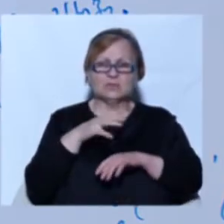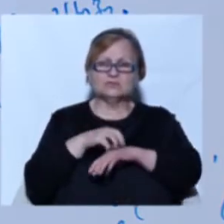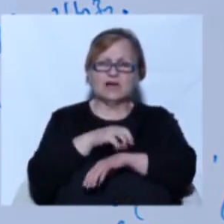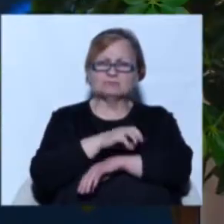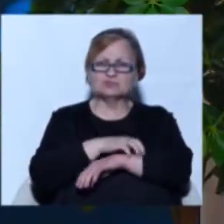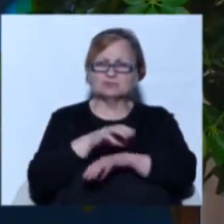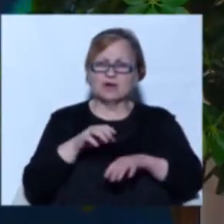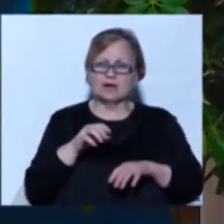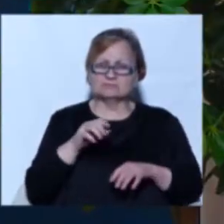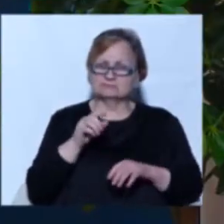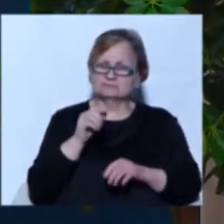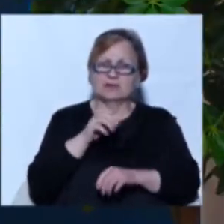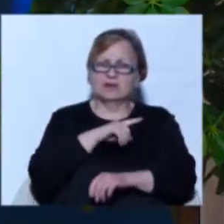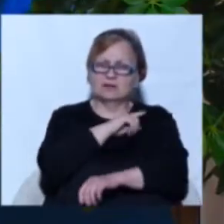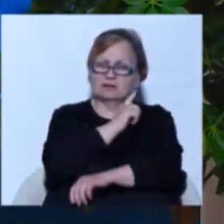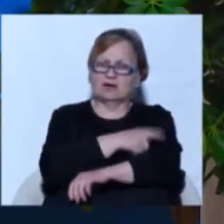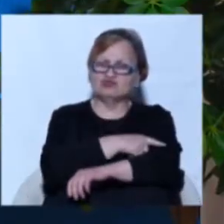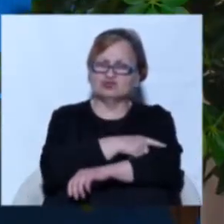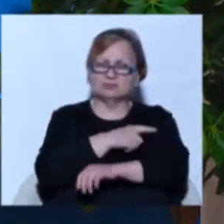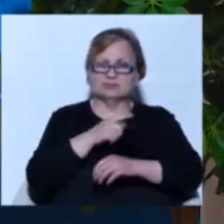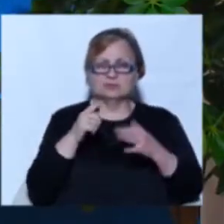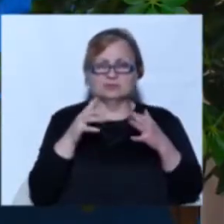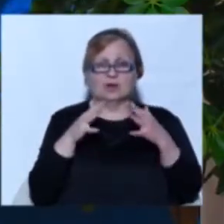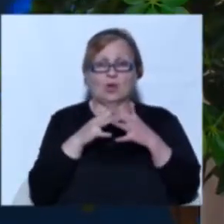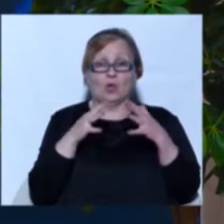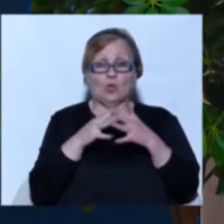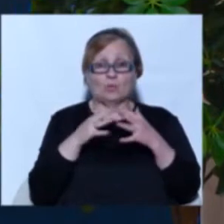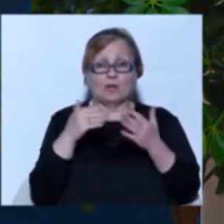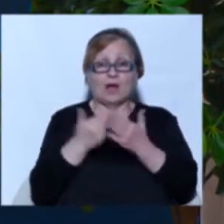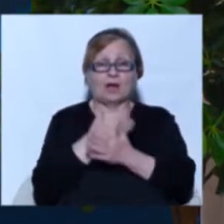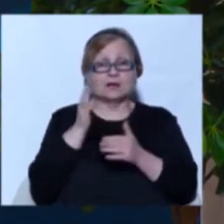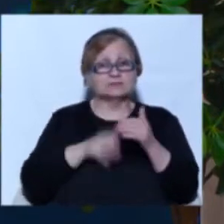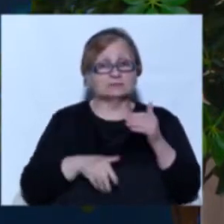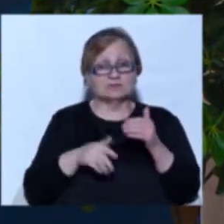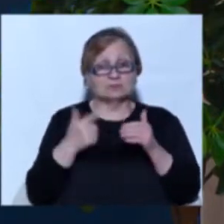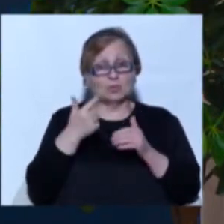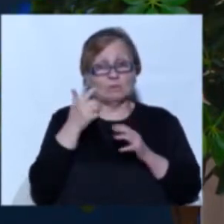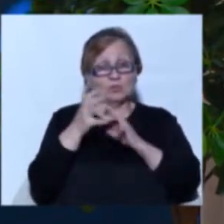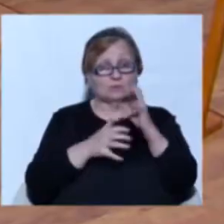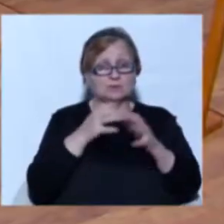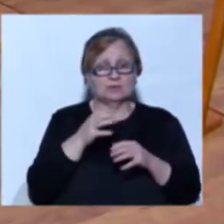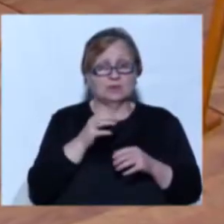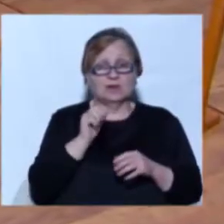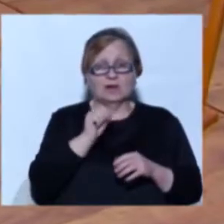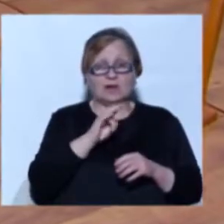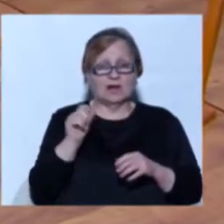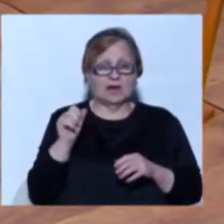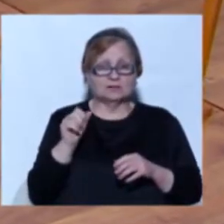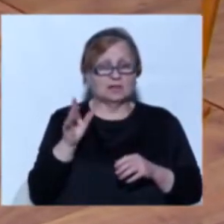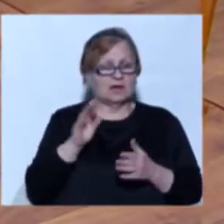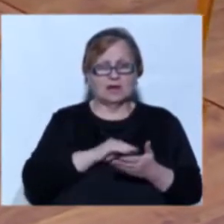რეჟიმია ირგვლივ და ომიც, მსოფლიო ომიც ახალი დამთავრებულია. Მაგრამ ანა არ